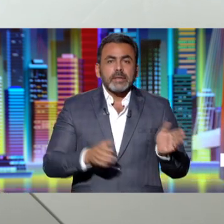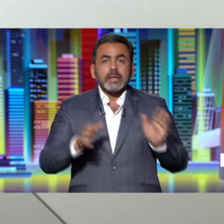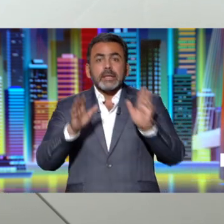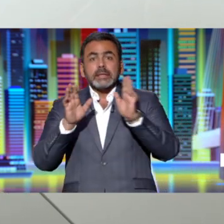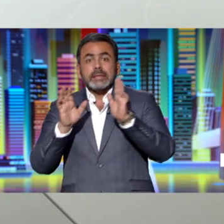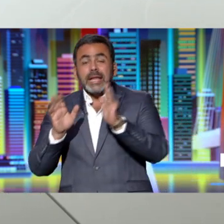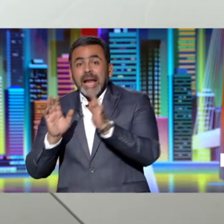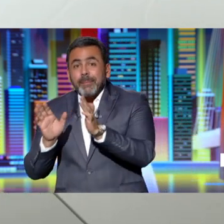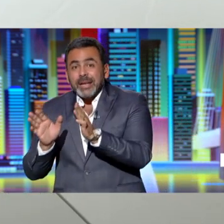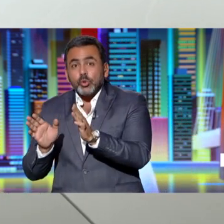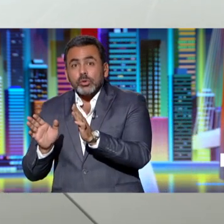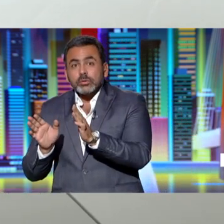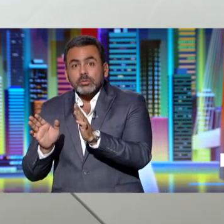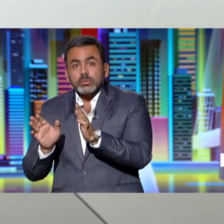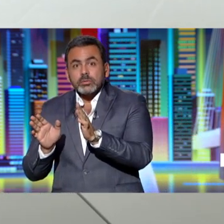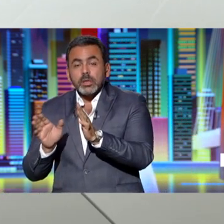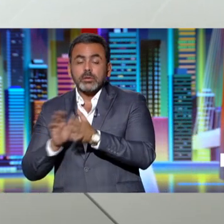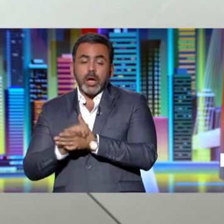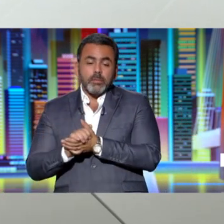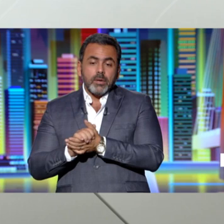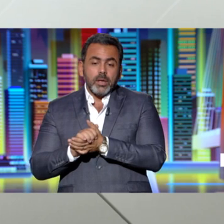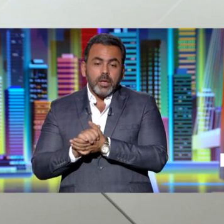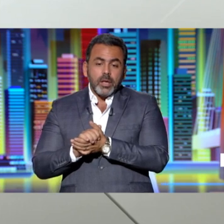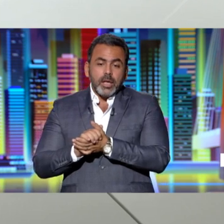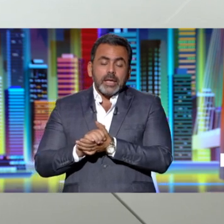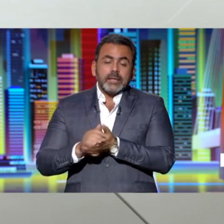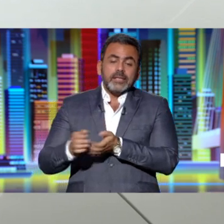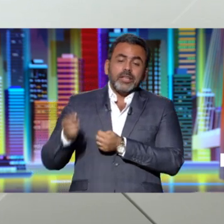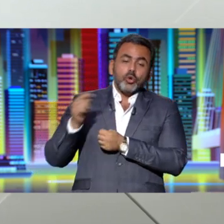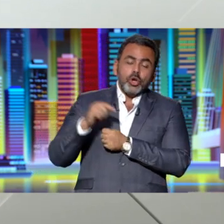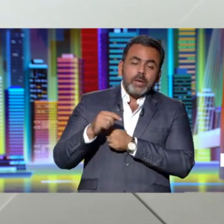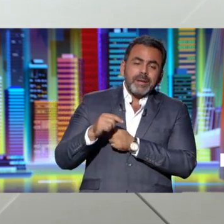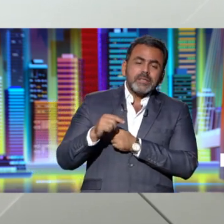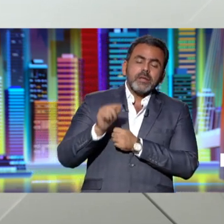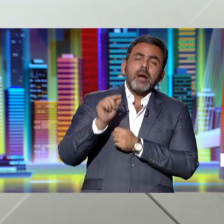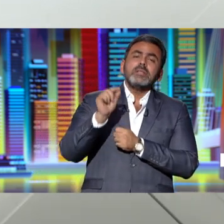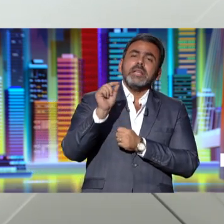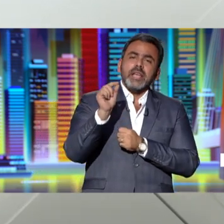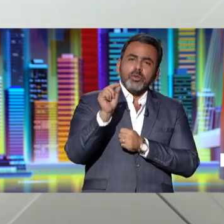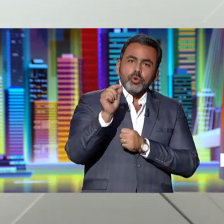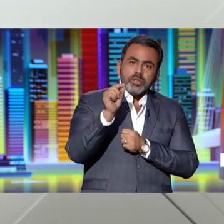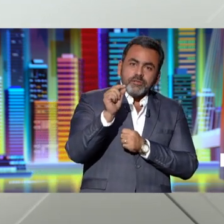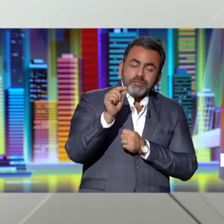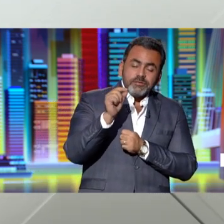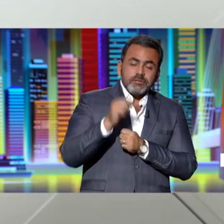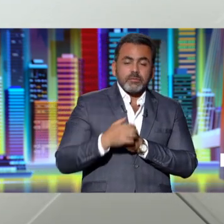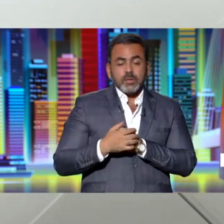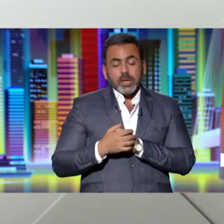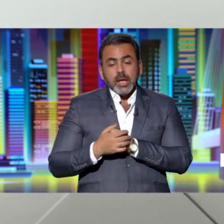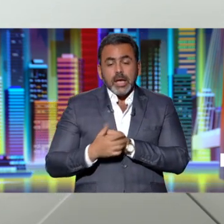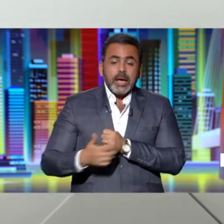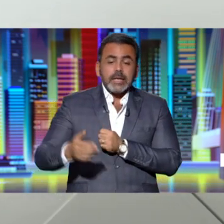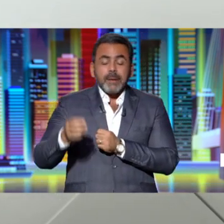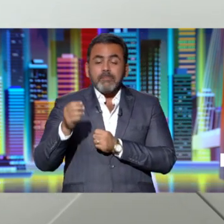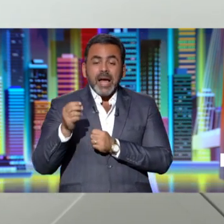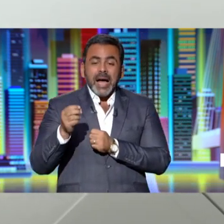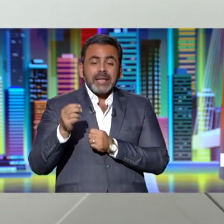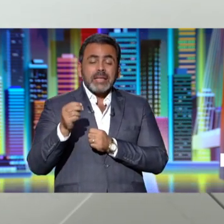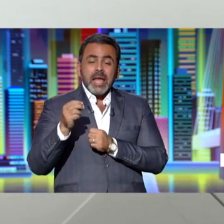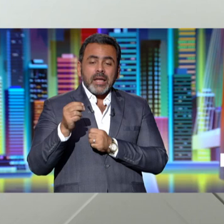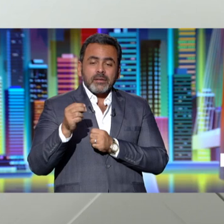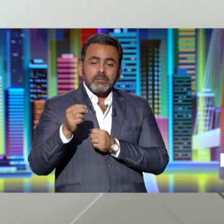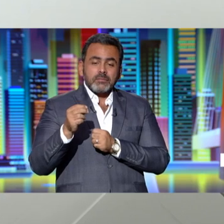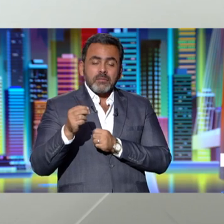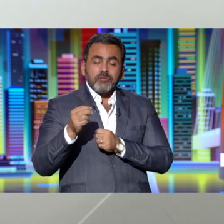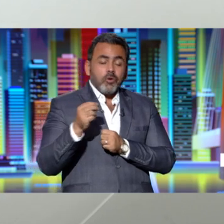الالاف ده اللي عملته طيب تيجي تقول لي بس اصل يا يوسف احنا لما